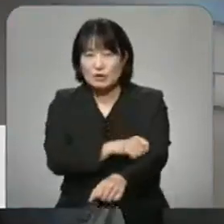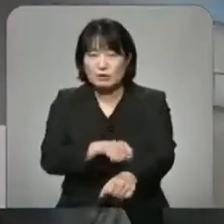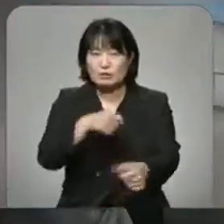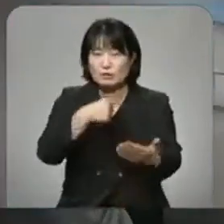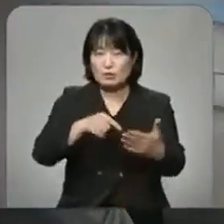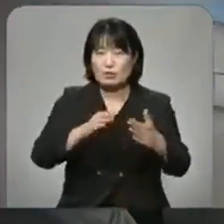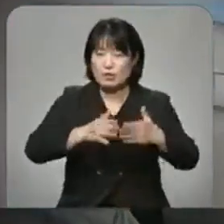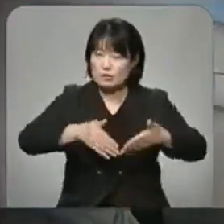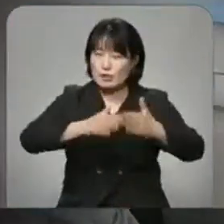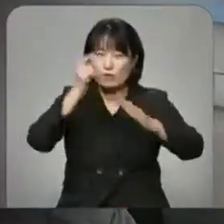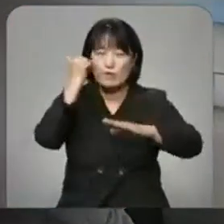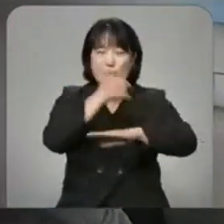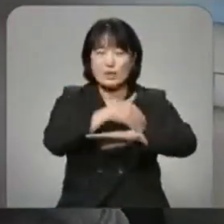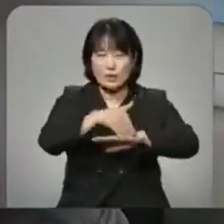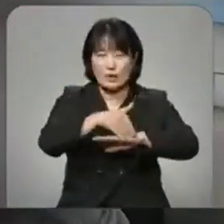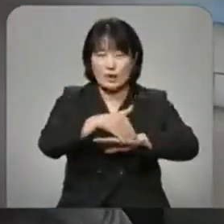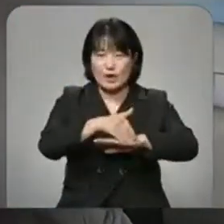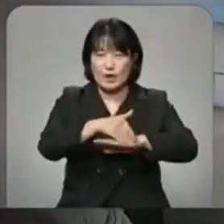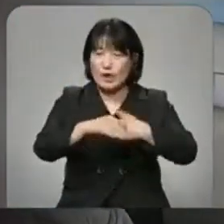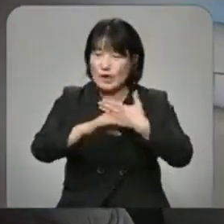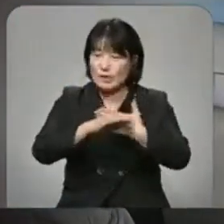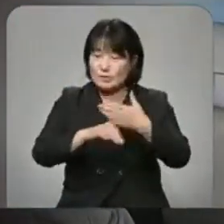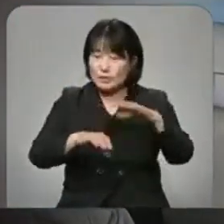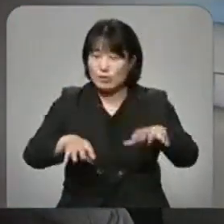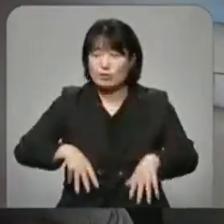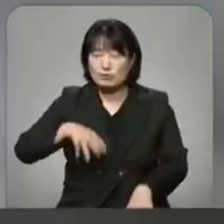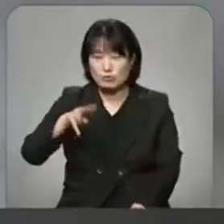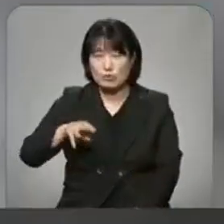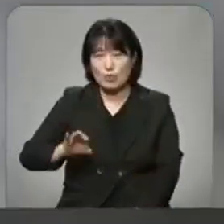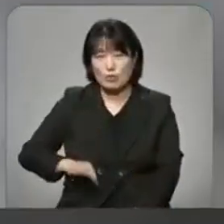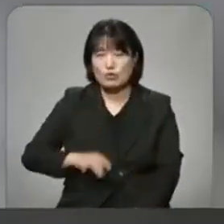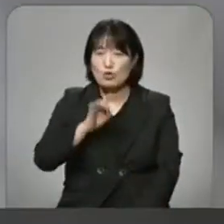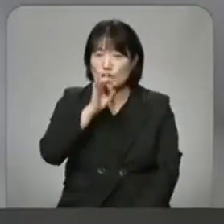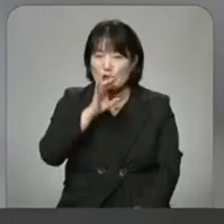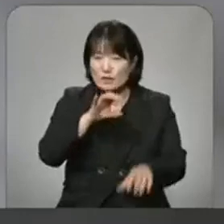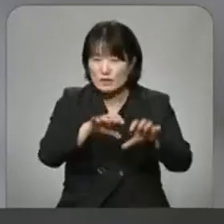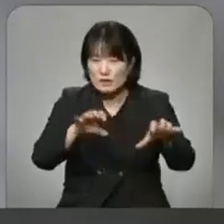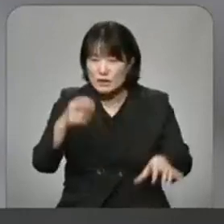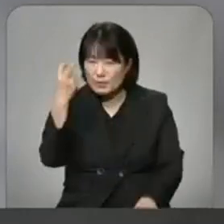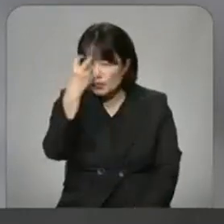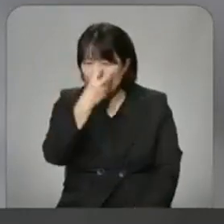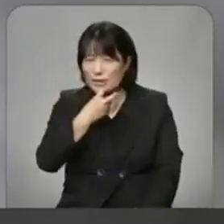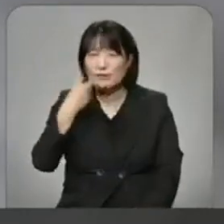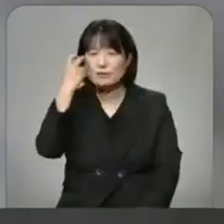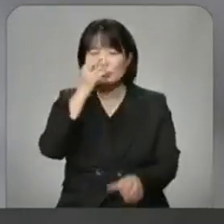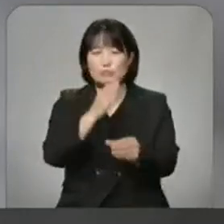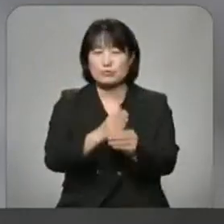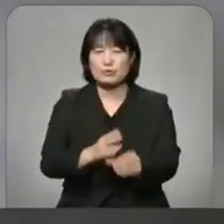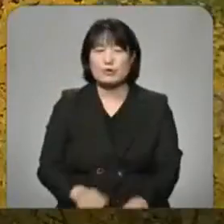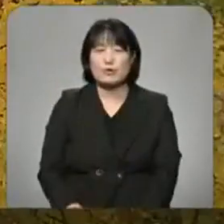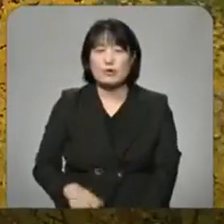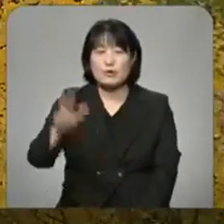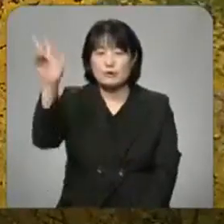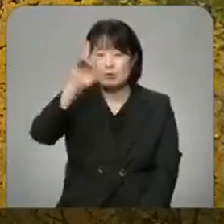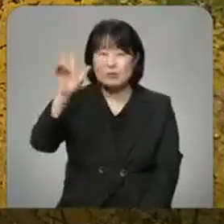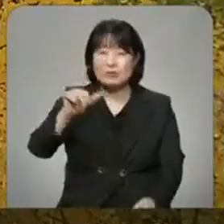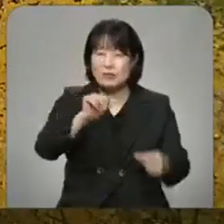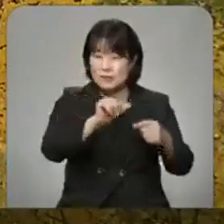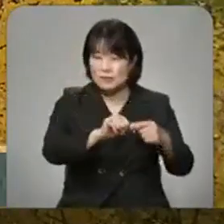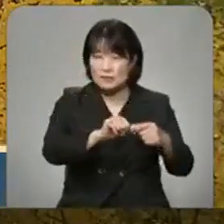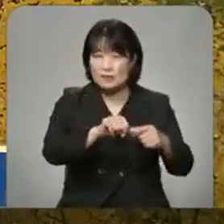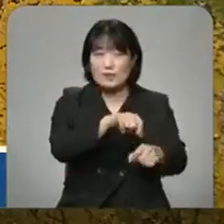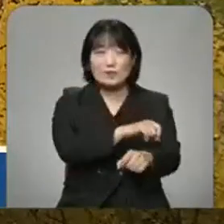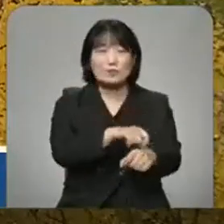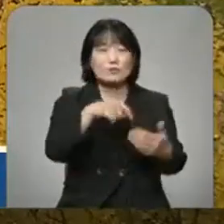설립하기로 했습니다. 후보지로는 춘천과 원주, 강릉이 검토되고 있습니다. 전국에서는 다섯 번째로